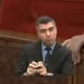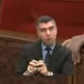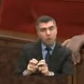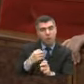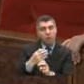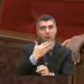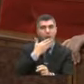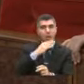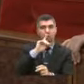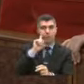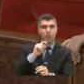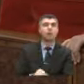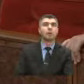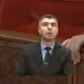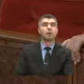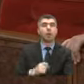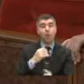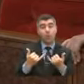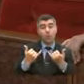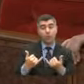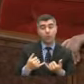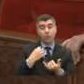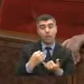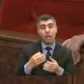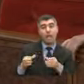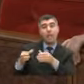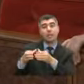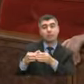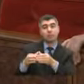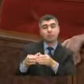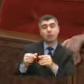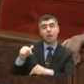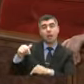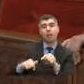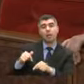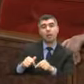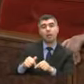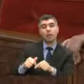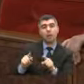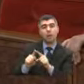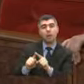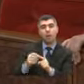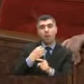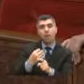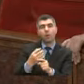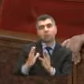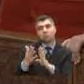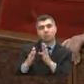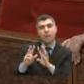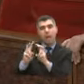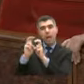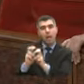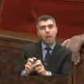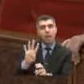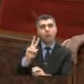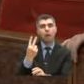لله. واليوم يمكن لي نقول لكم بان واحد عدد الاقسام اللي ما نسميها بالاقسام المخففه اللي اقل من 24% ولا